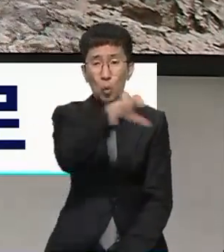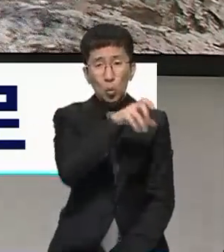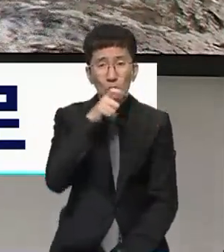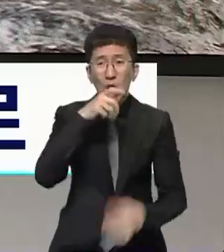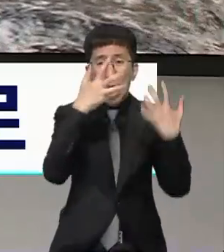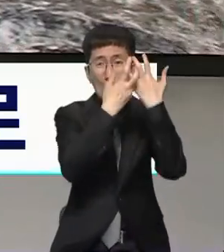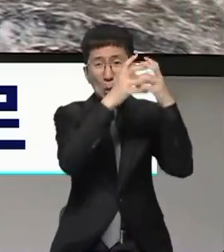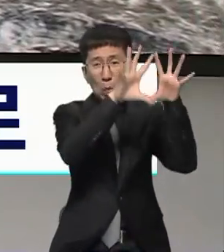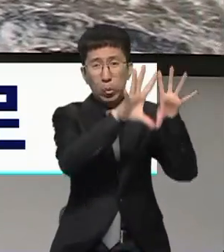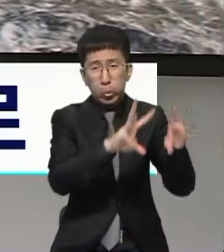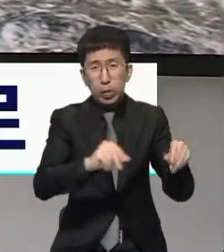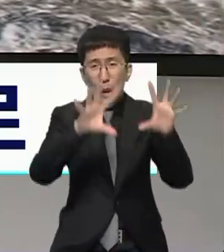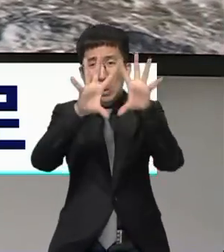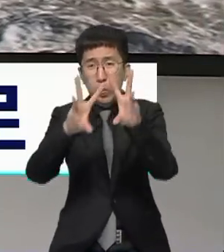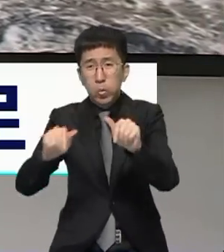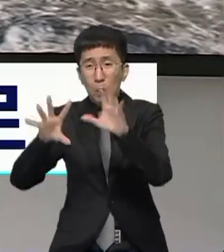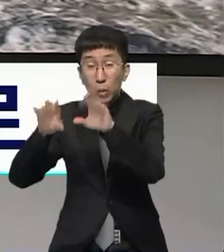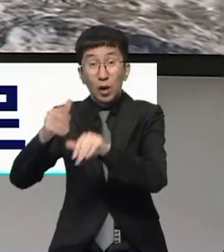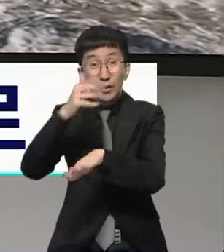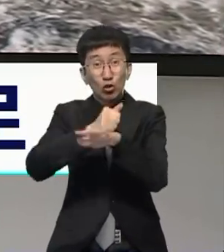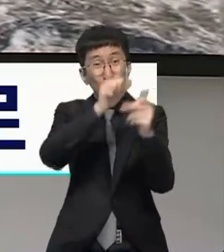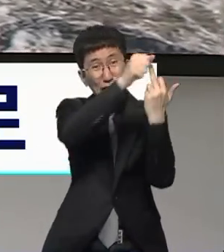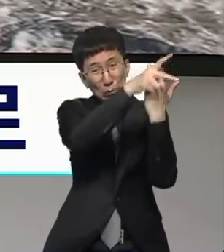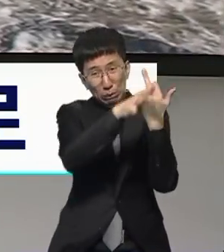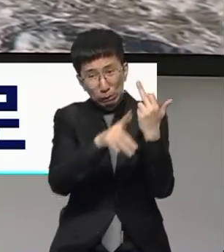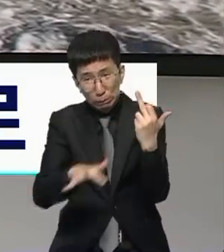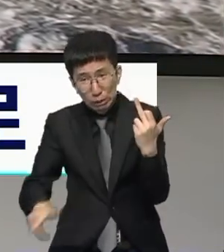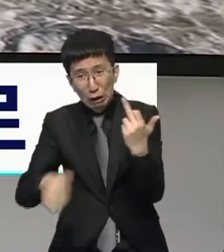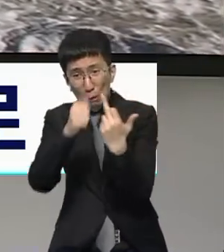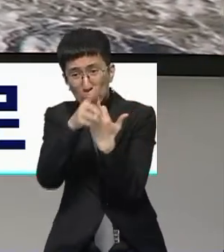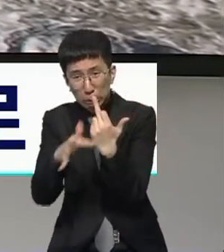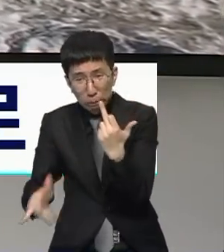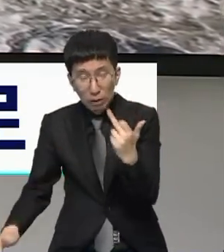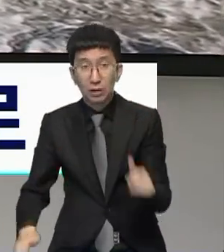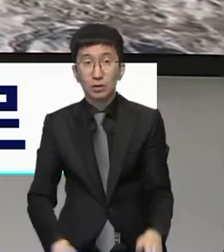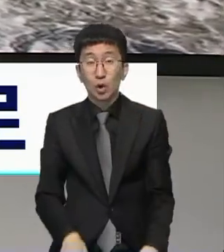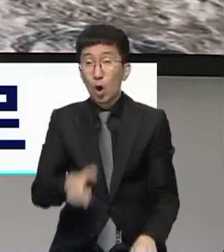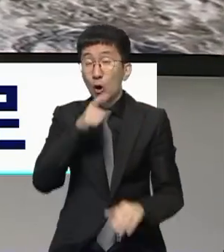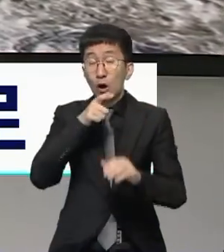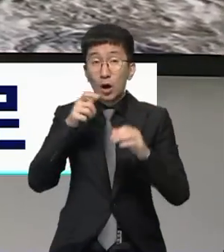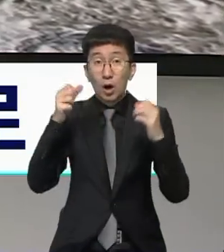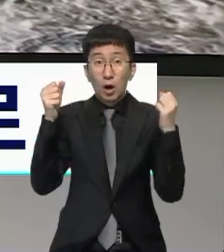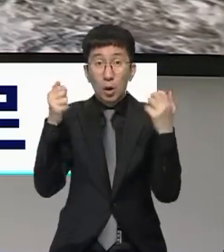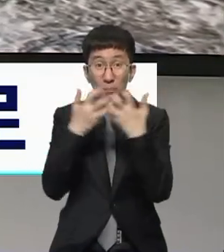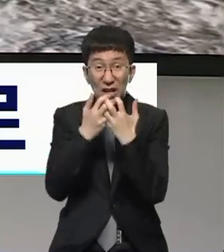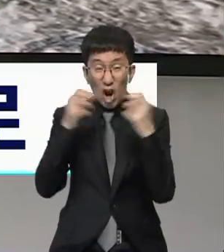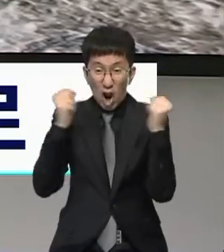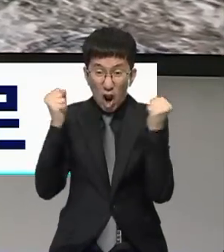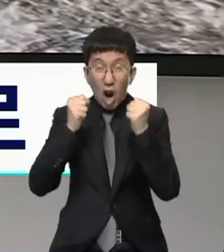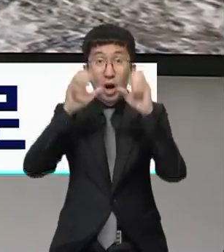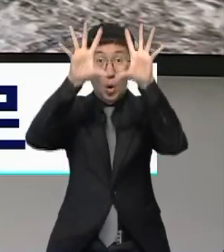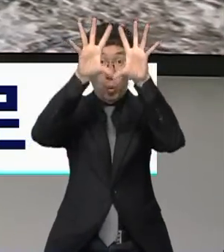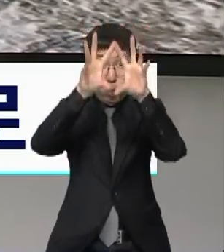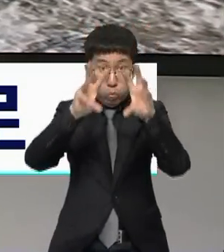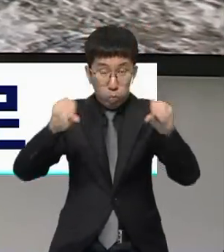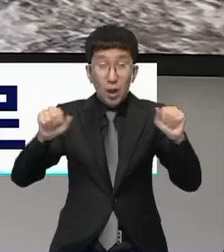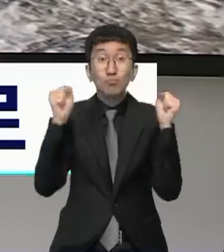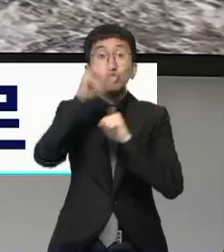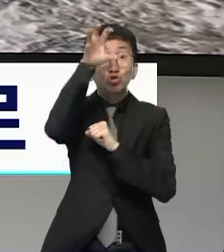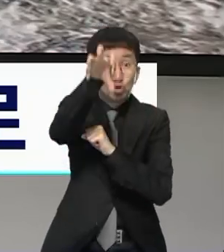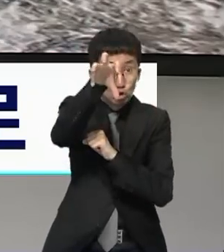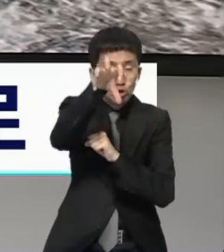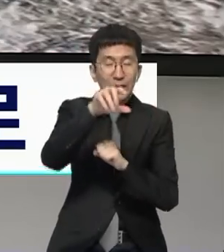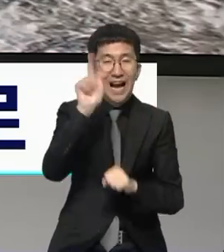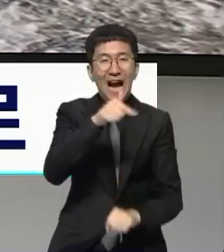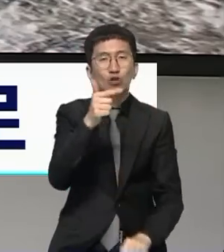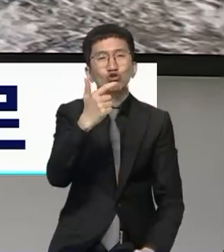여기저기서 만년설인호가 산사태로 이어지고 북극에서는 빙하가 녹은 물이 하루 60억 톤 흘러나왔다는